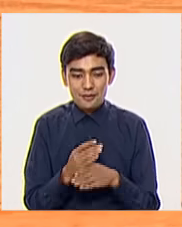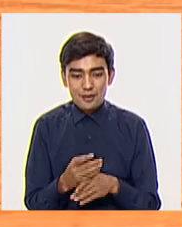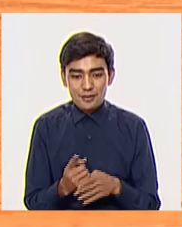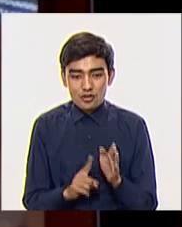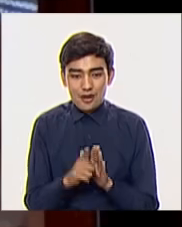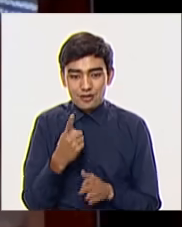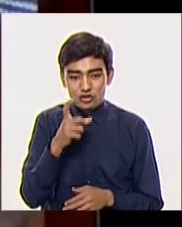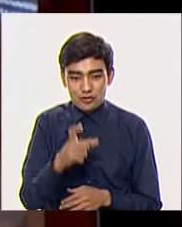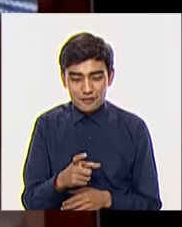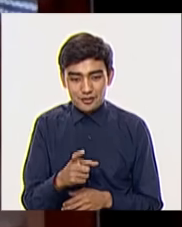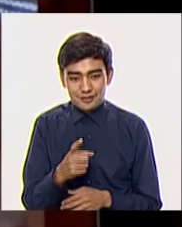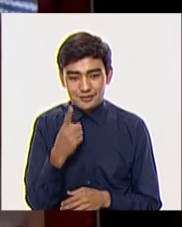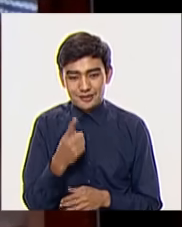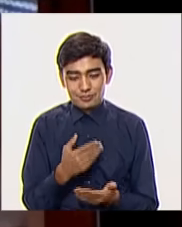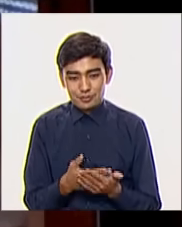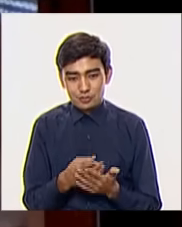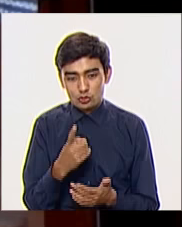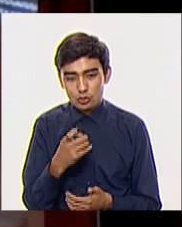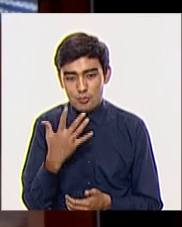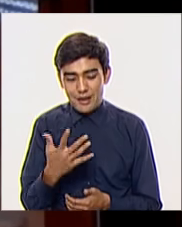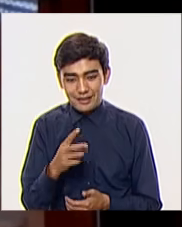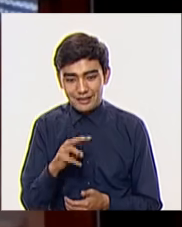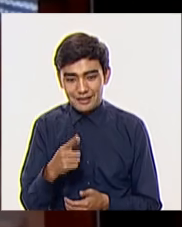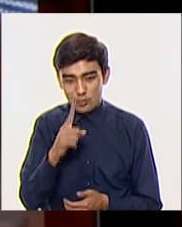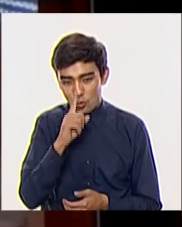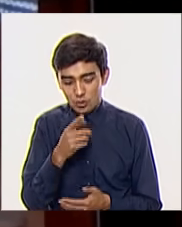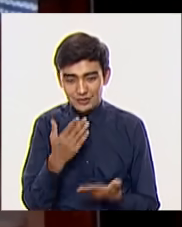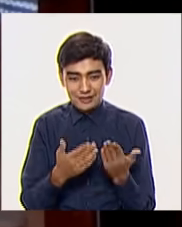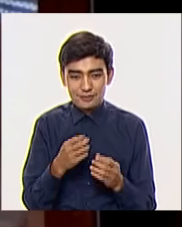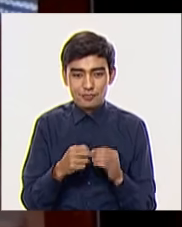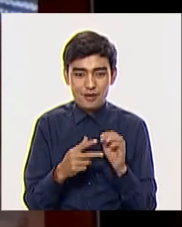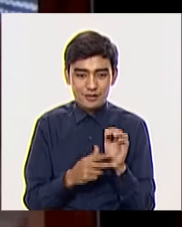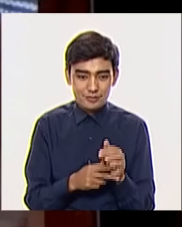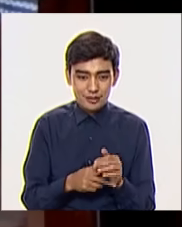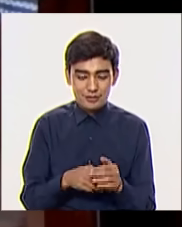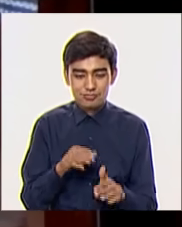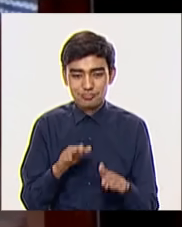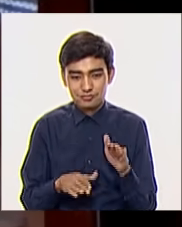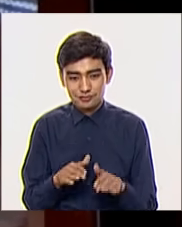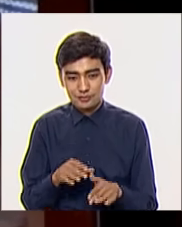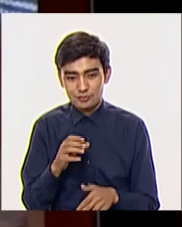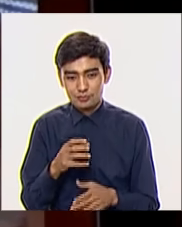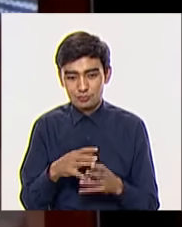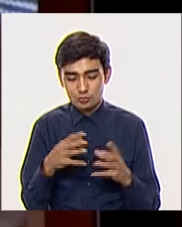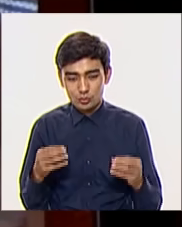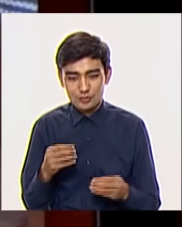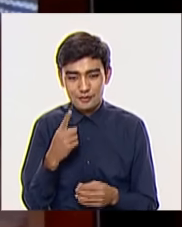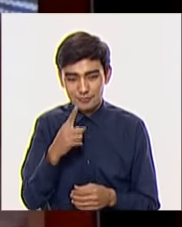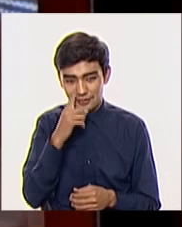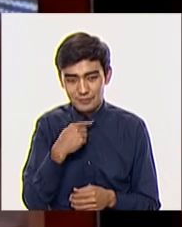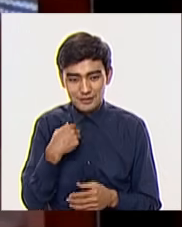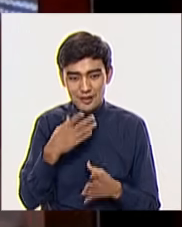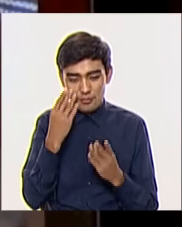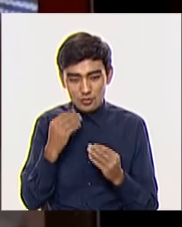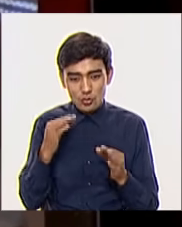на одного человека должно приходиться по 105 килограммов в год или по 18 полукилограммовых булок в месяц. Забудем,